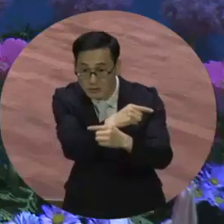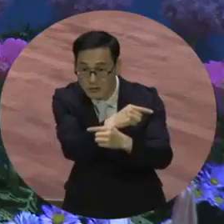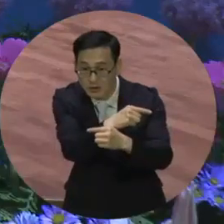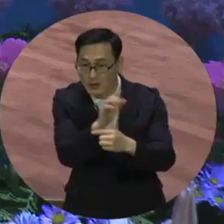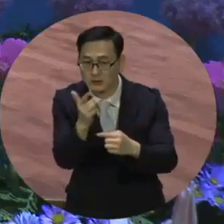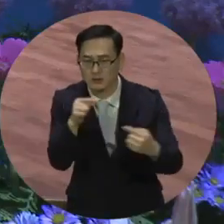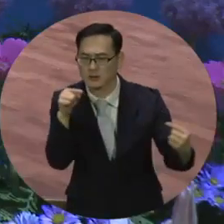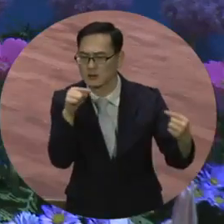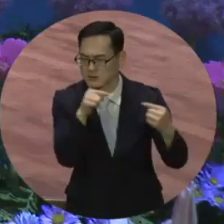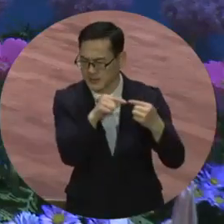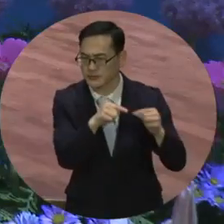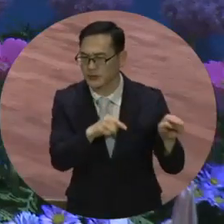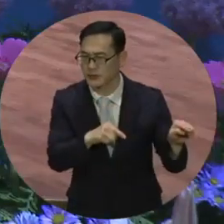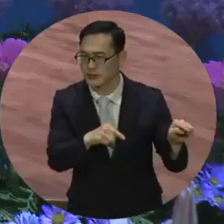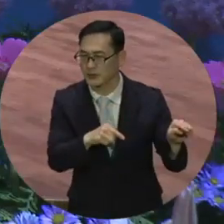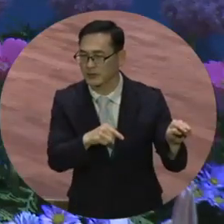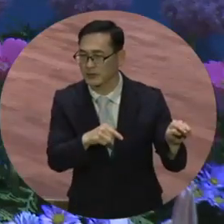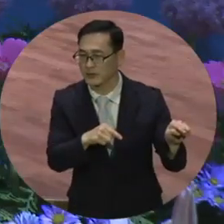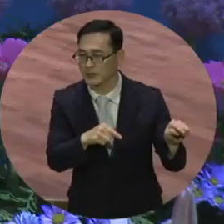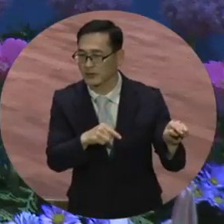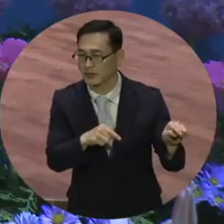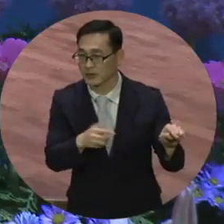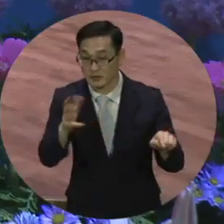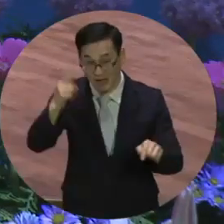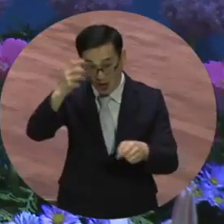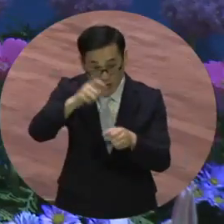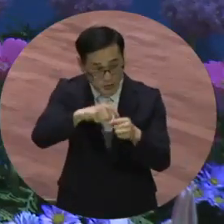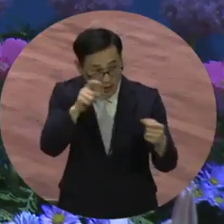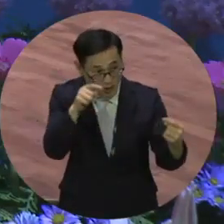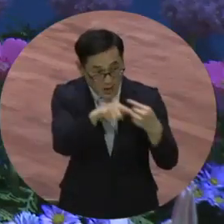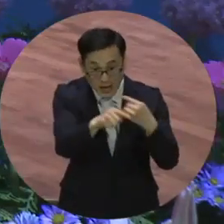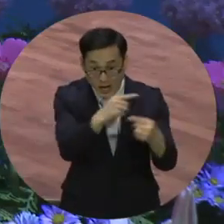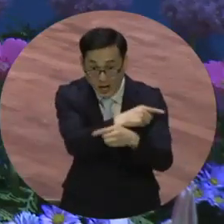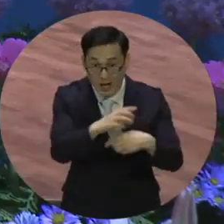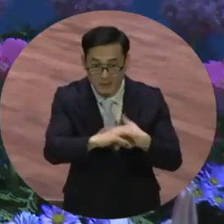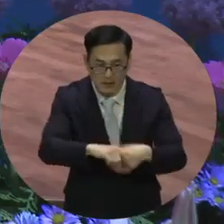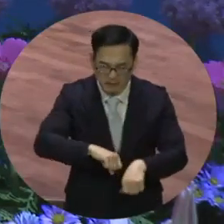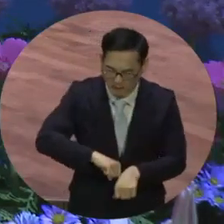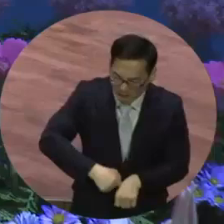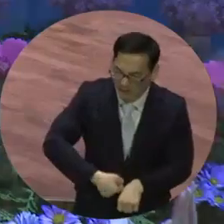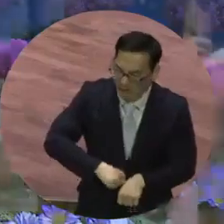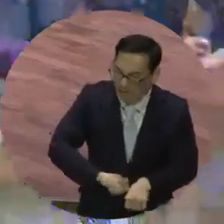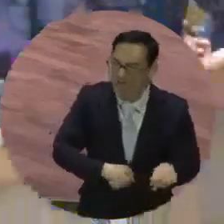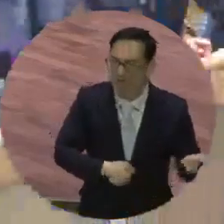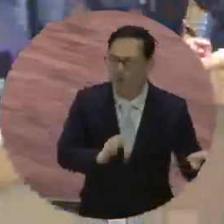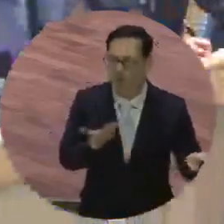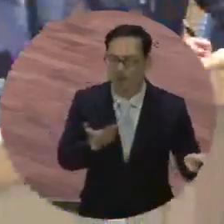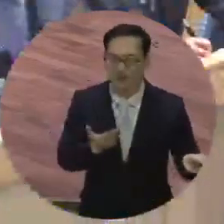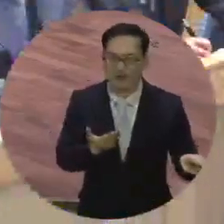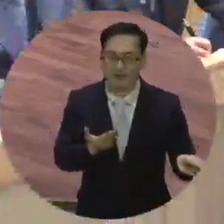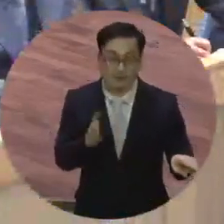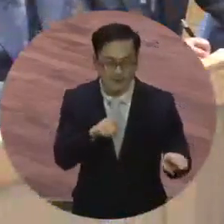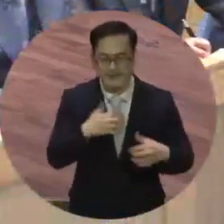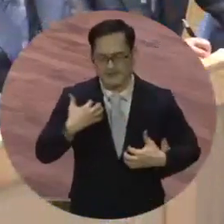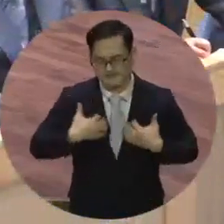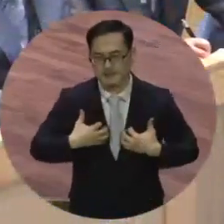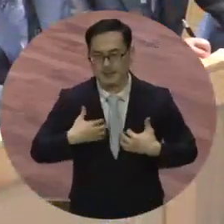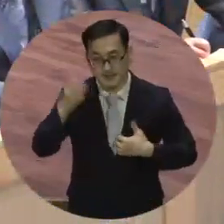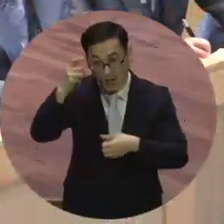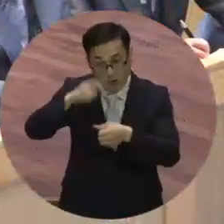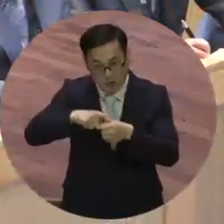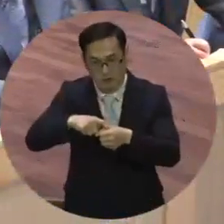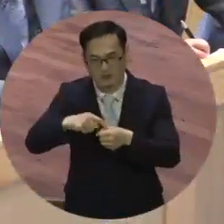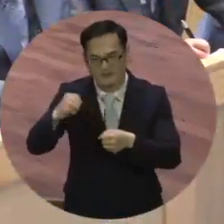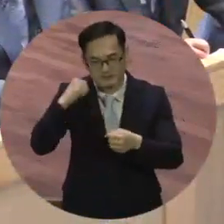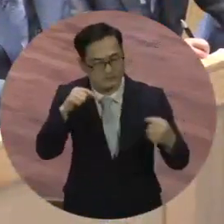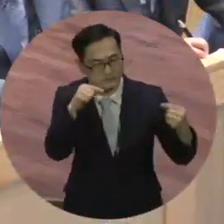억지로. 여러분, 이런 브리스가 아굴라 같은 믿음과 같이 바랍니다. 그래서 브리스가 부부를